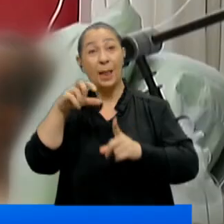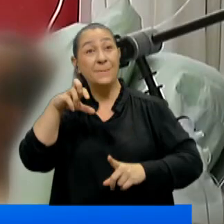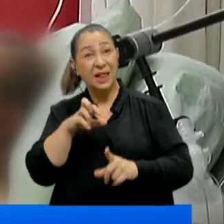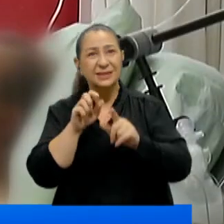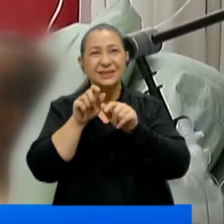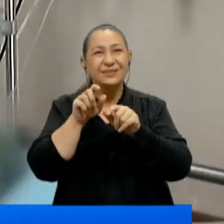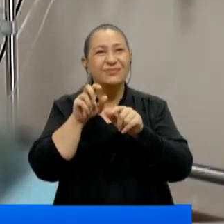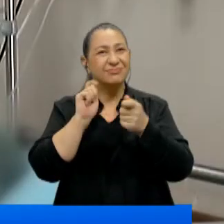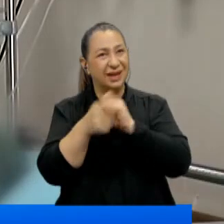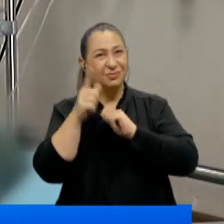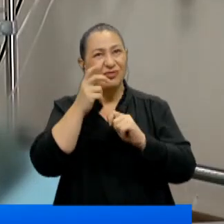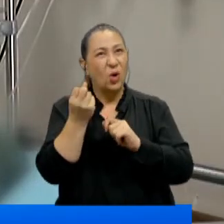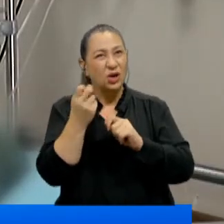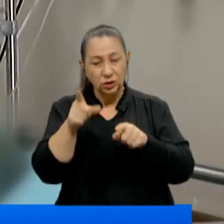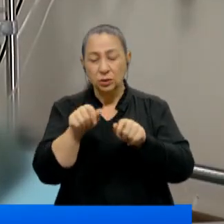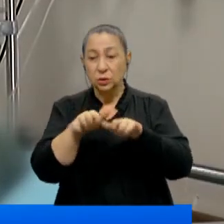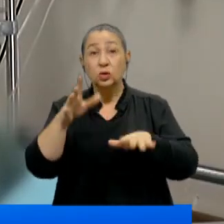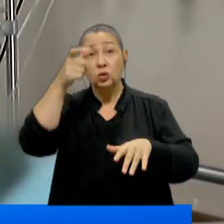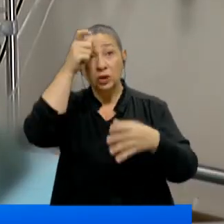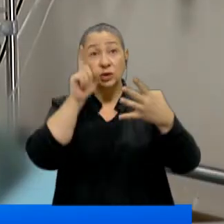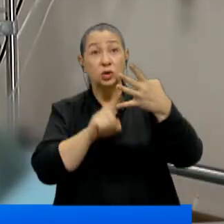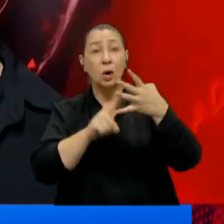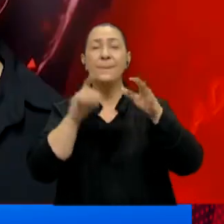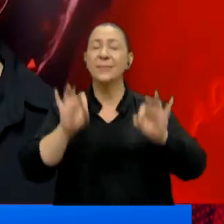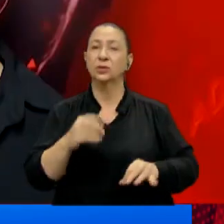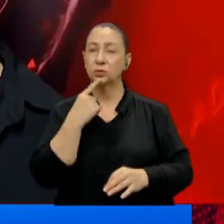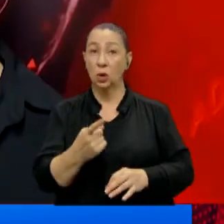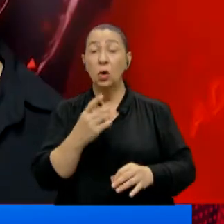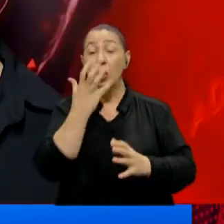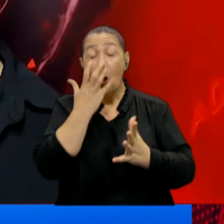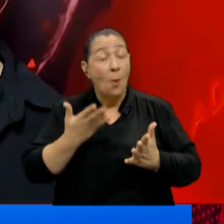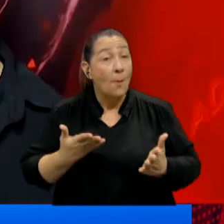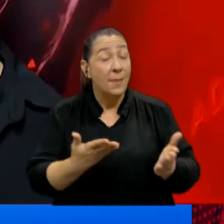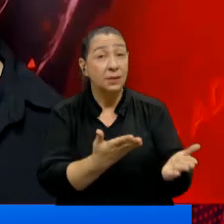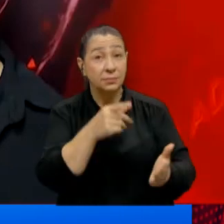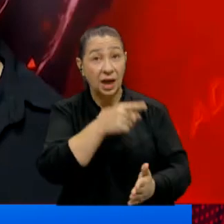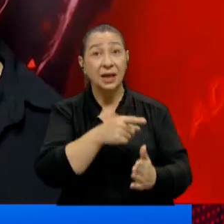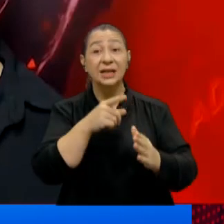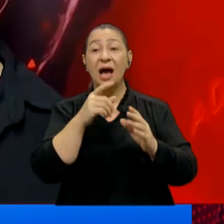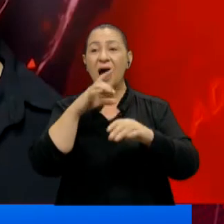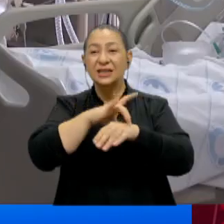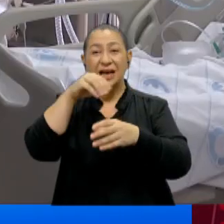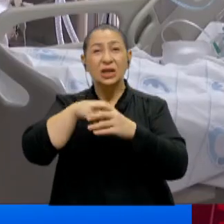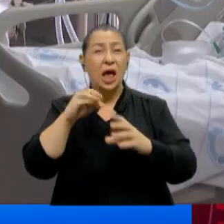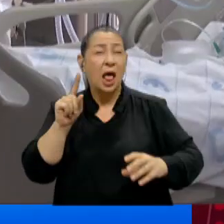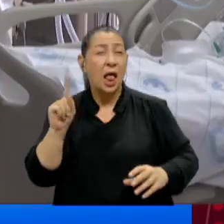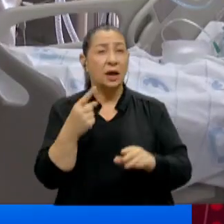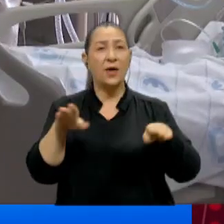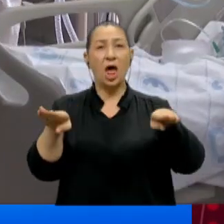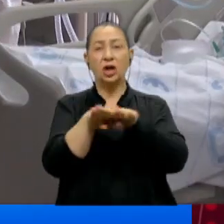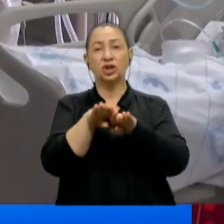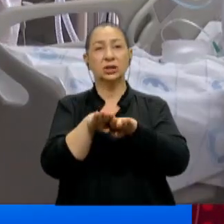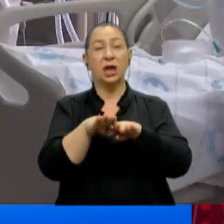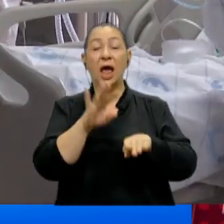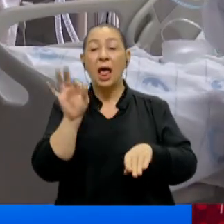varyantının yayılmasıyla Türkiye için dördüncü dalganın başladığını duyurdu. Yoğun bakımlarla servisler ilk defa eşit derecede dolu.